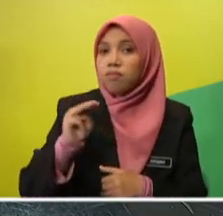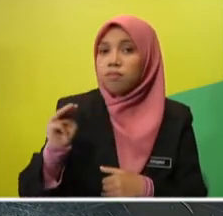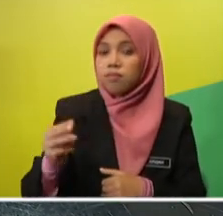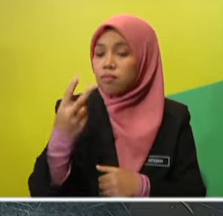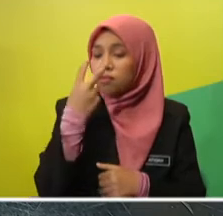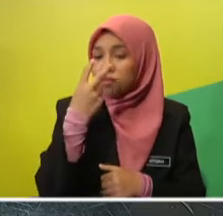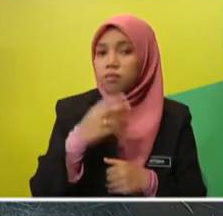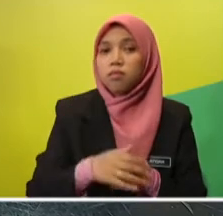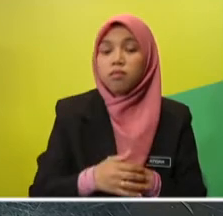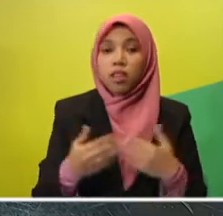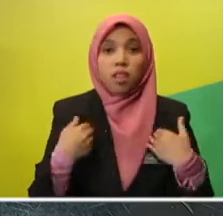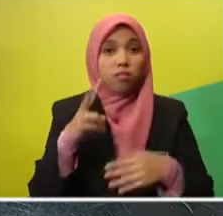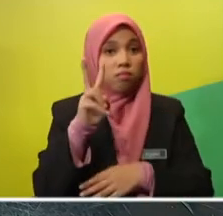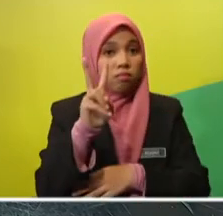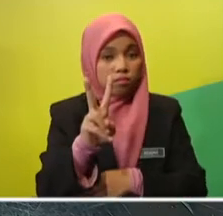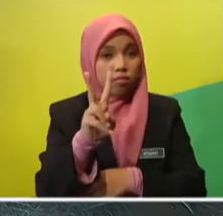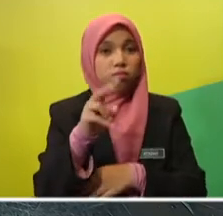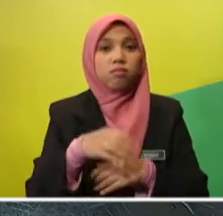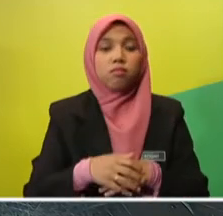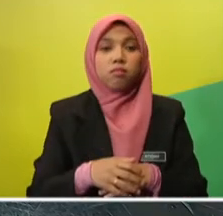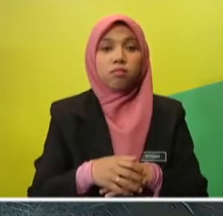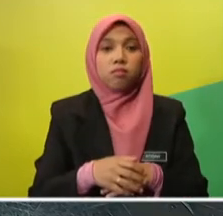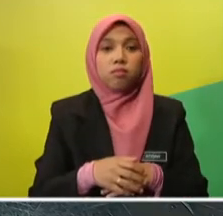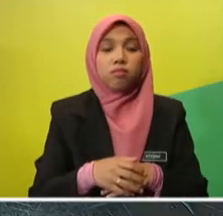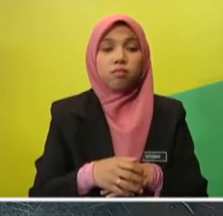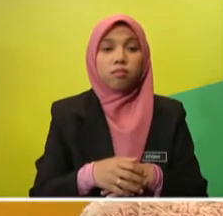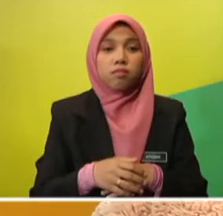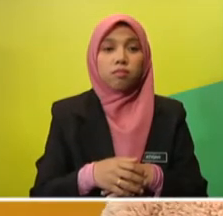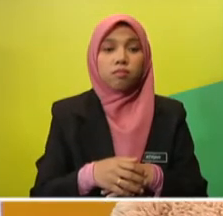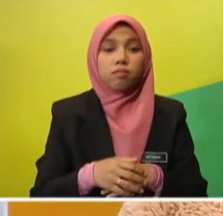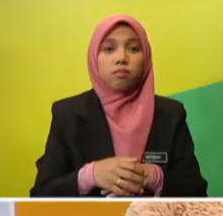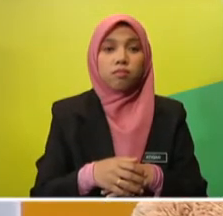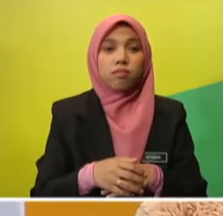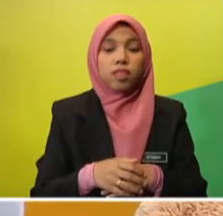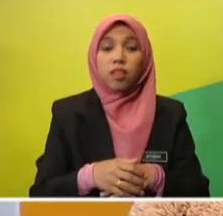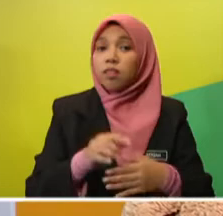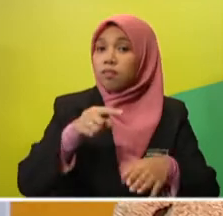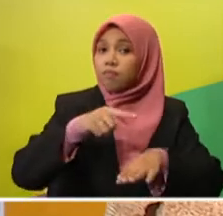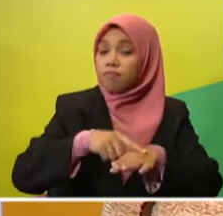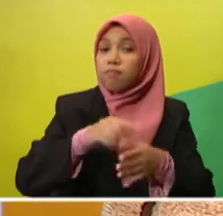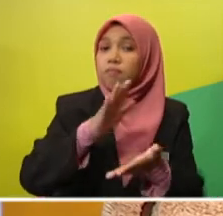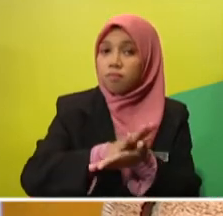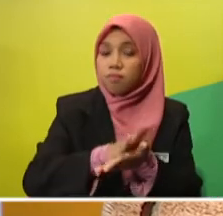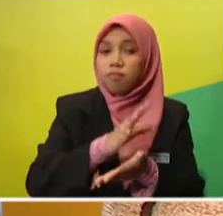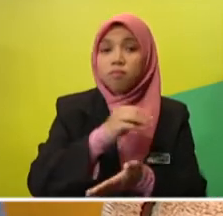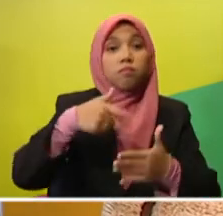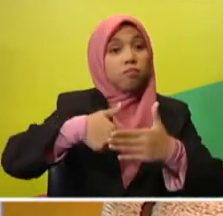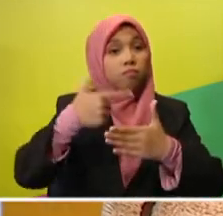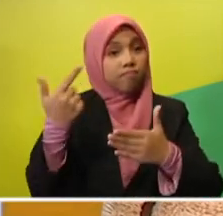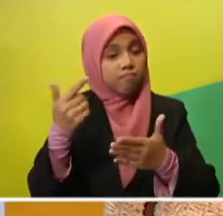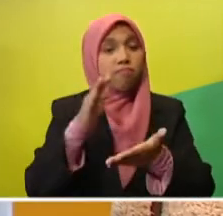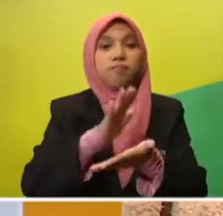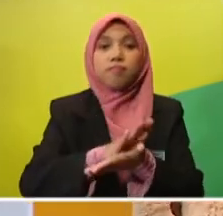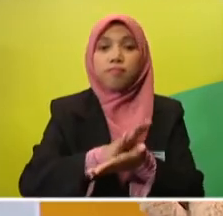mana mereka akan berhadapan dengan lorong sempit, iaitu di dalam sekolah dan juga di luar sekolah. Okey,